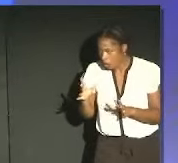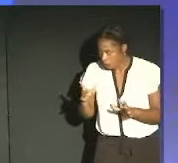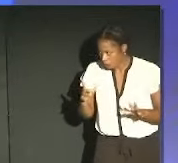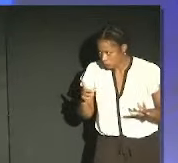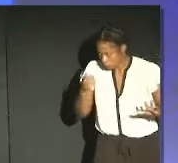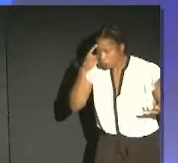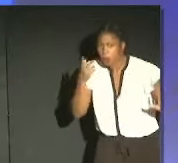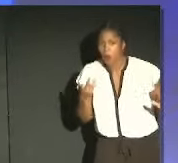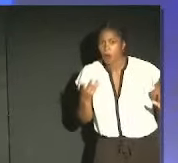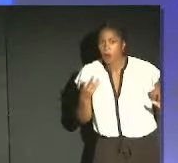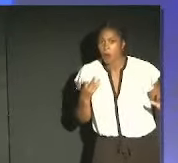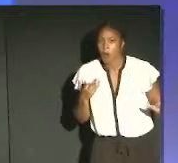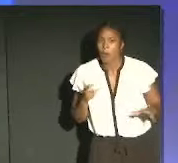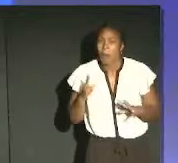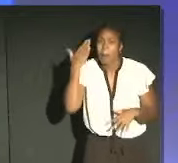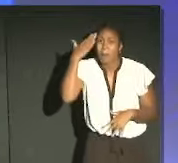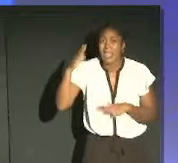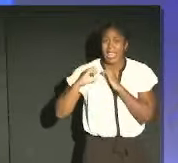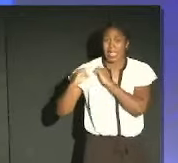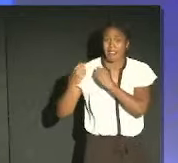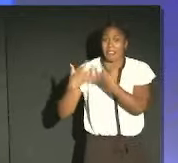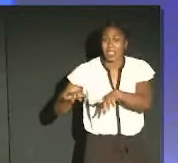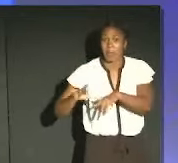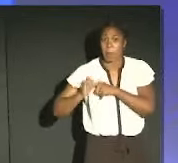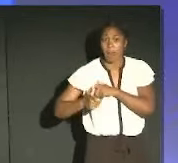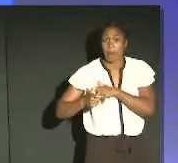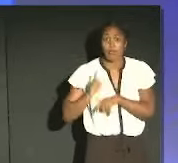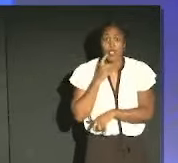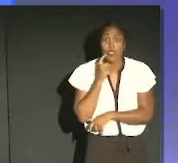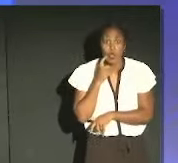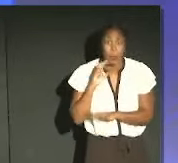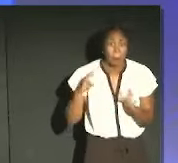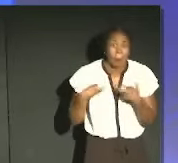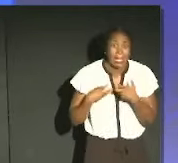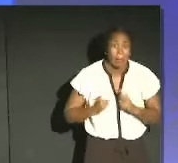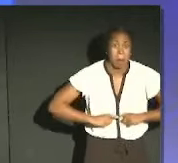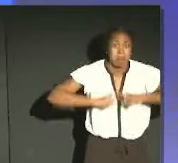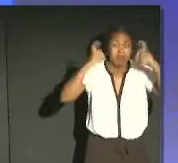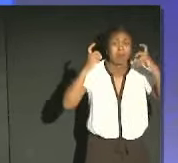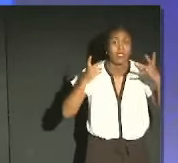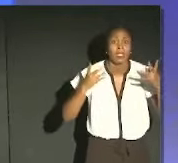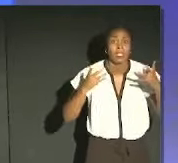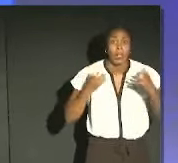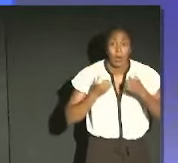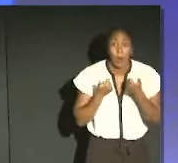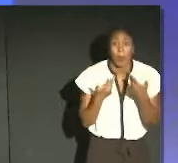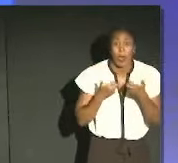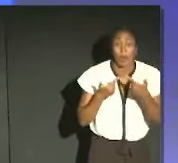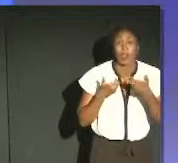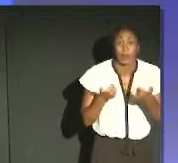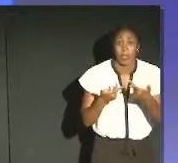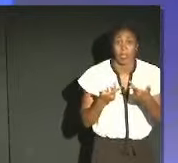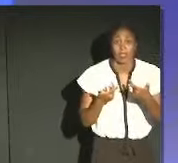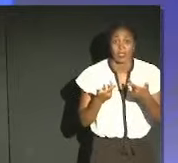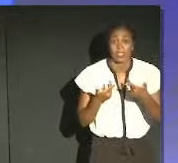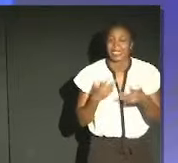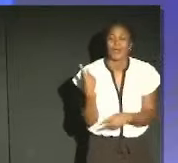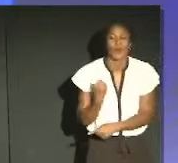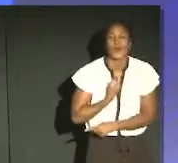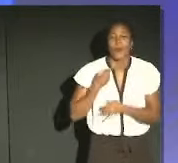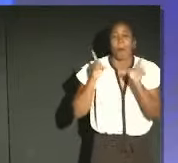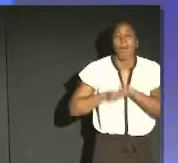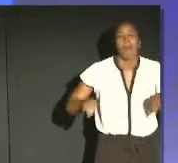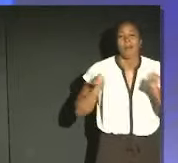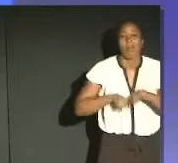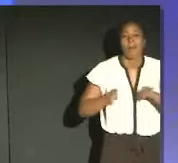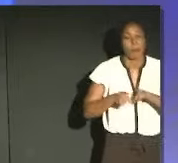sucre si on abolit l'esclavage combien ça va coûter tout ça c'est toujours la même histoire dès que vous demandez des des droits on vous demande combien ça va